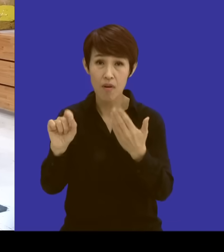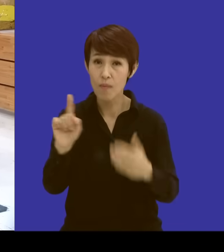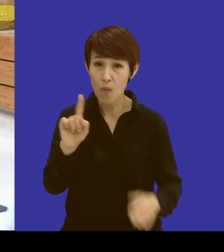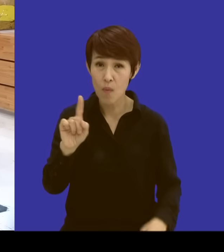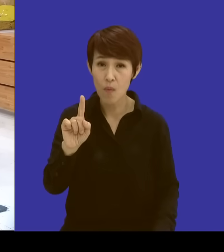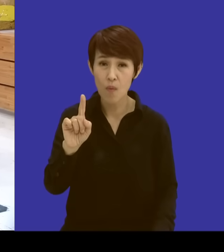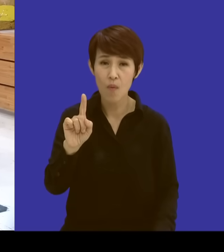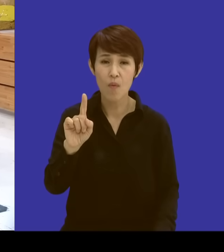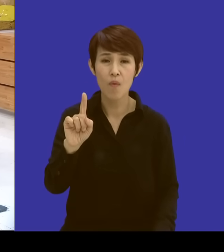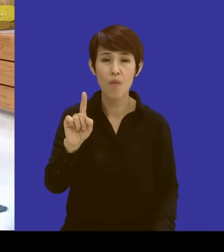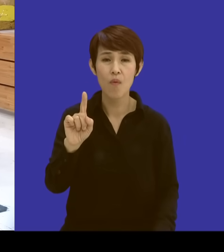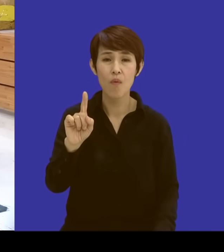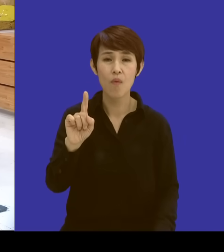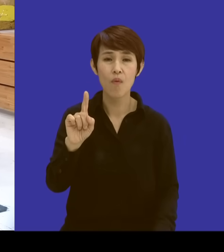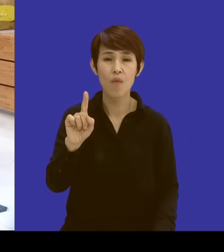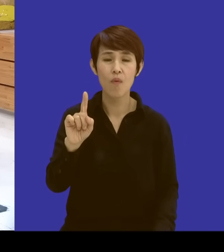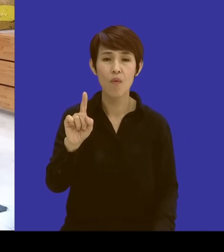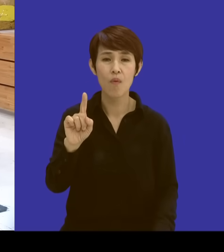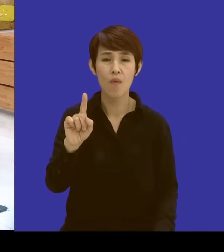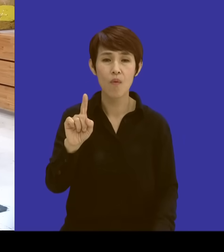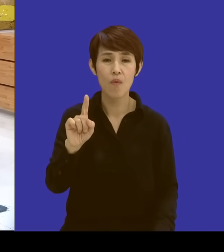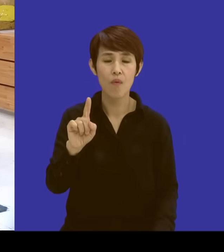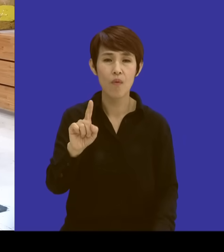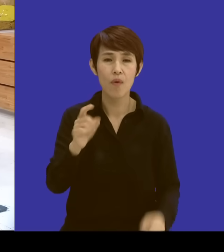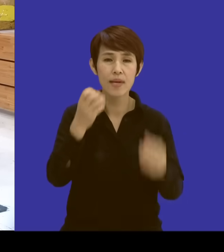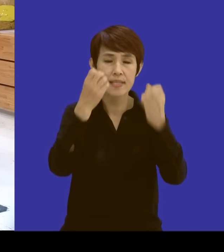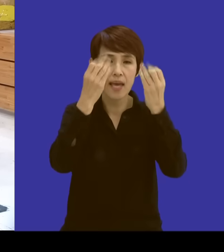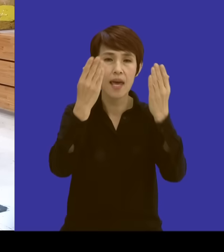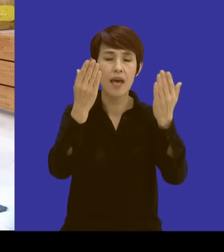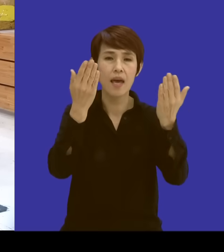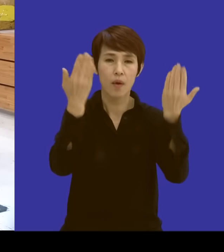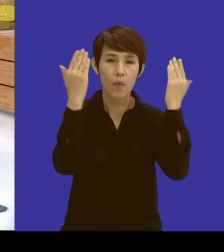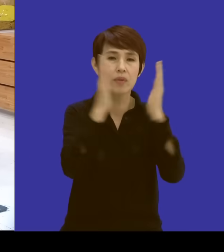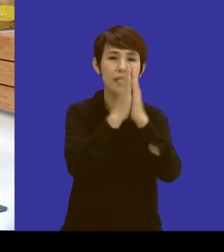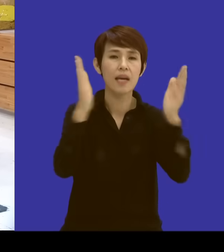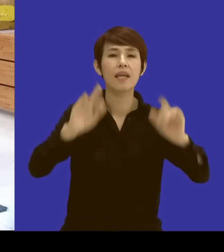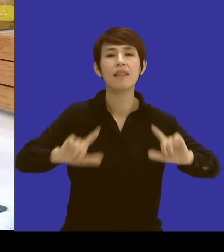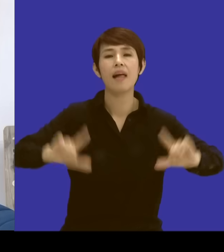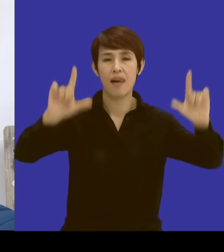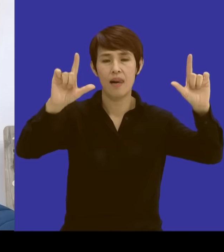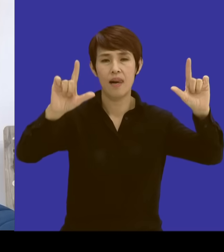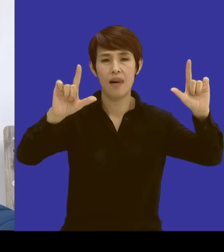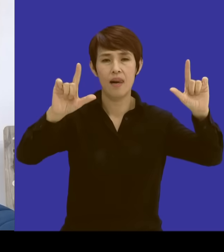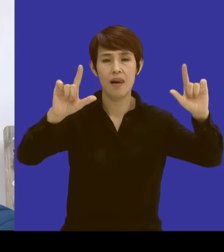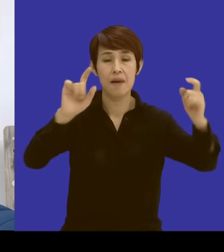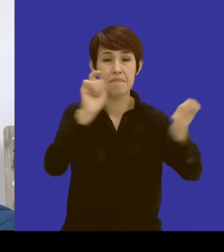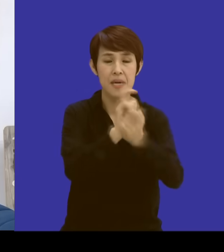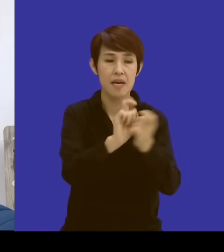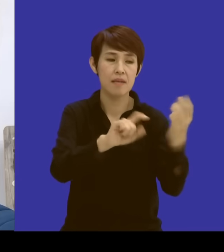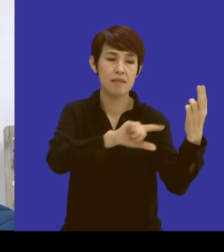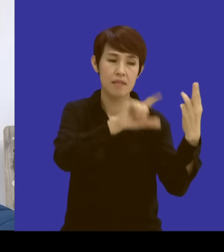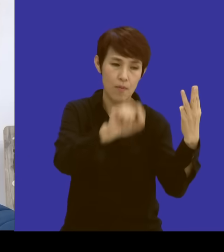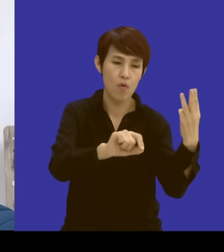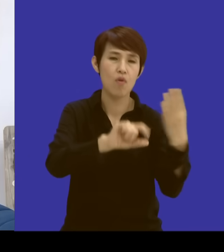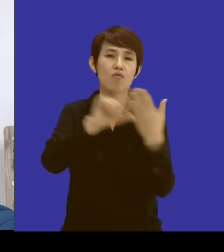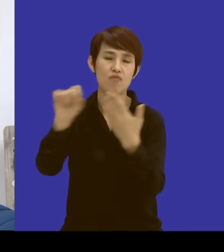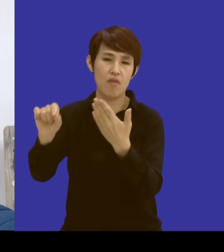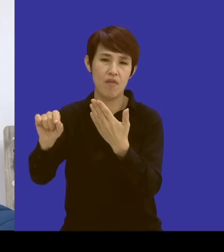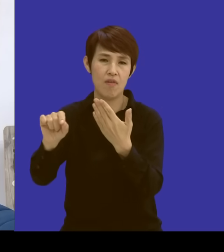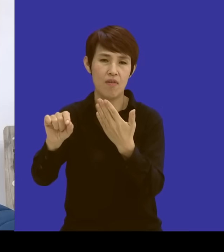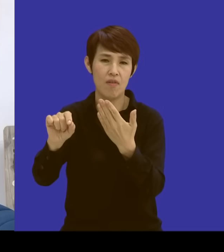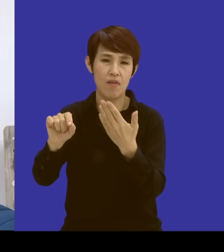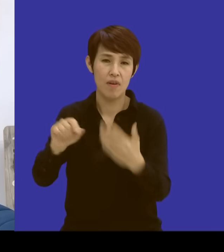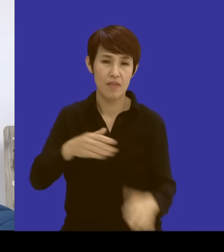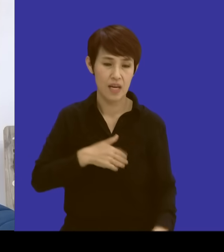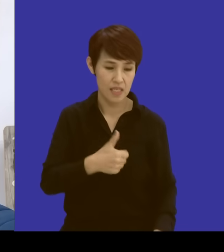같으세요? 3월? 자녀들 생일? 신학기. 신학기? 그 새학기라 예, 새학기고. 새학기에 제가